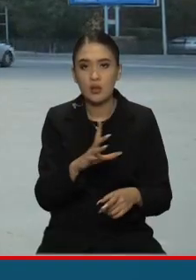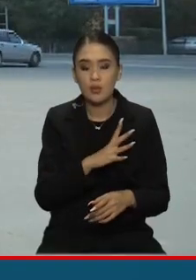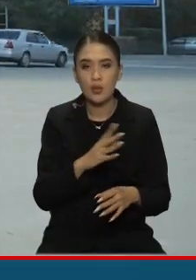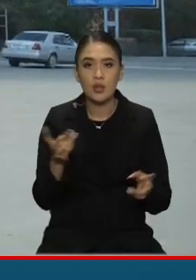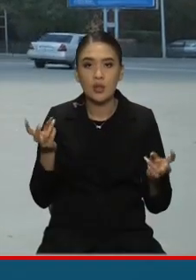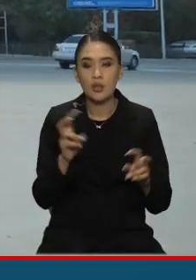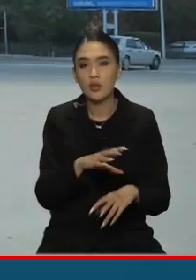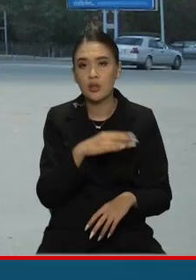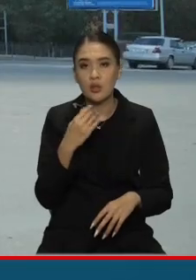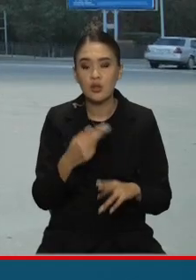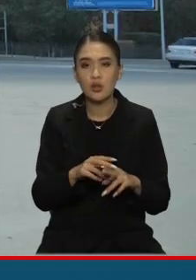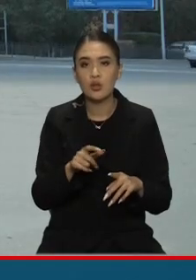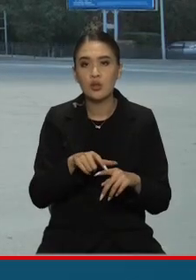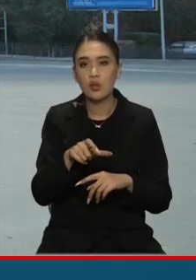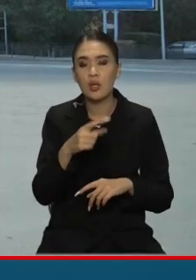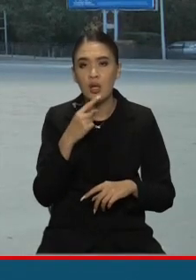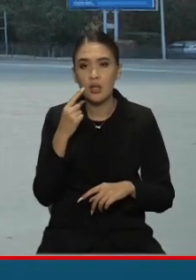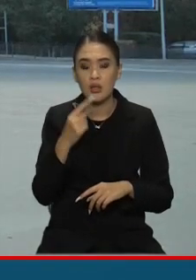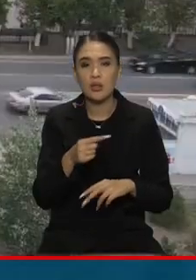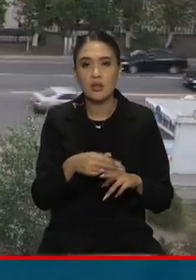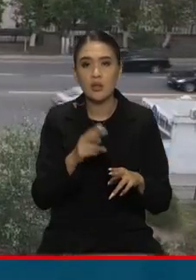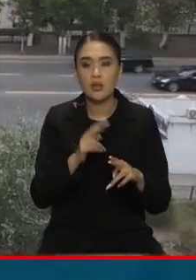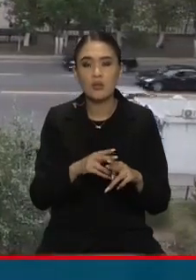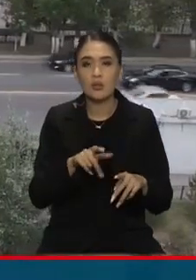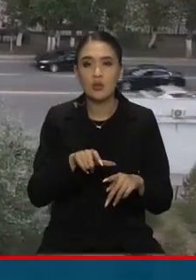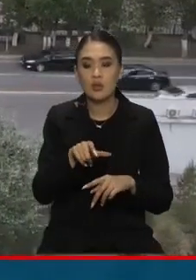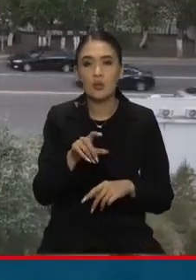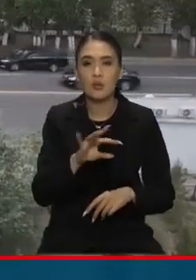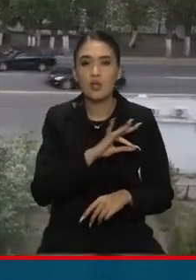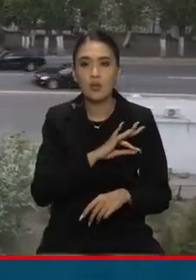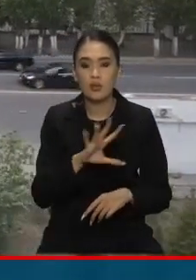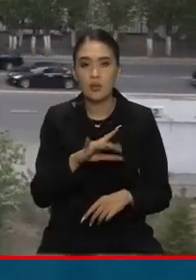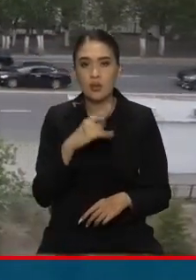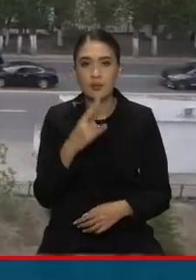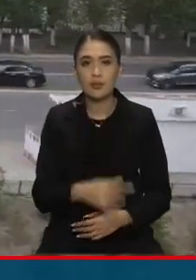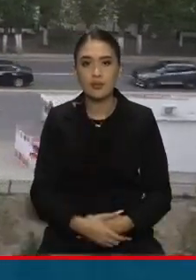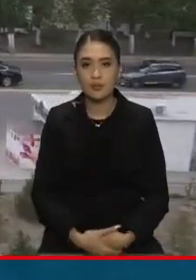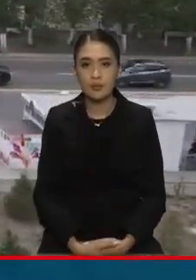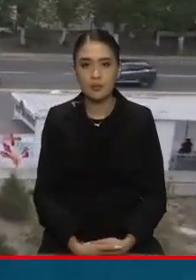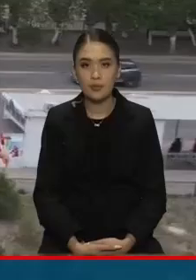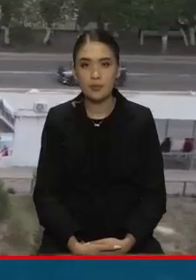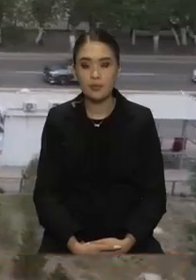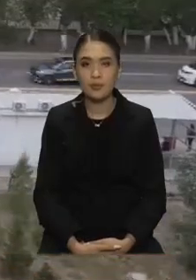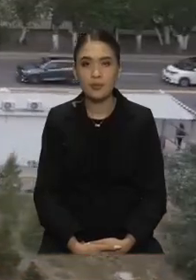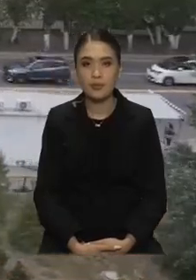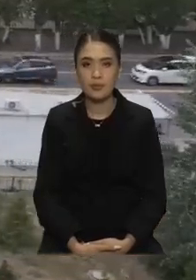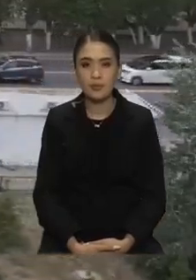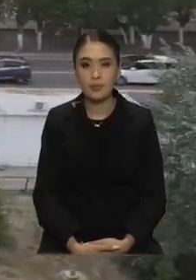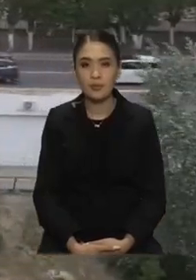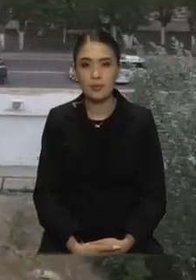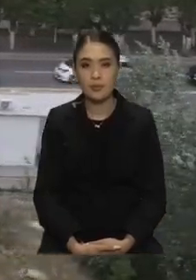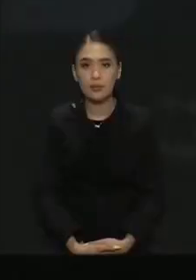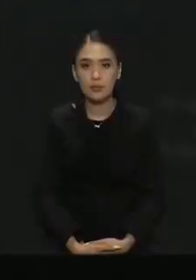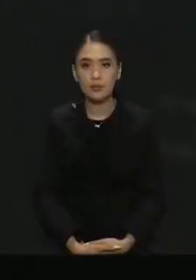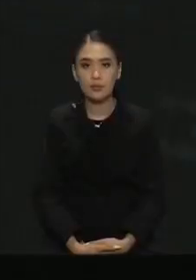жоқ. Өткені жол алыс, темір жолмен тасымалдауда тиімсіз болып тұр дейді олар. Айзада Оразхан, Нұрлан Бақыт, Жібек жолы, Ұлытау.